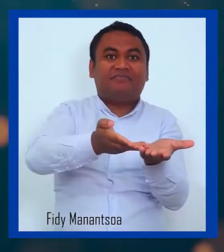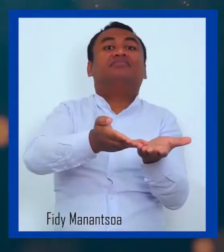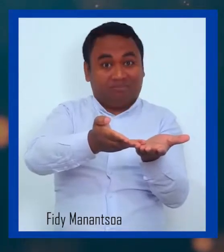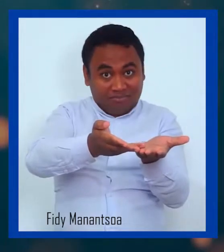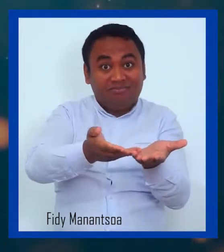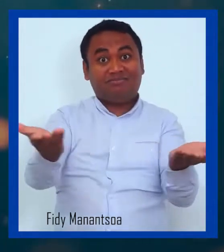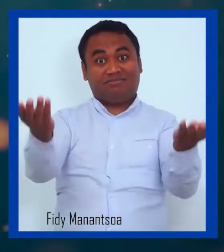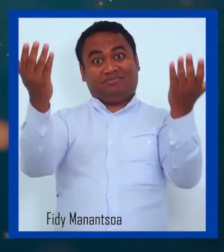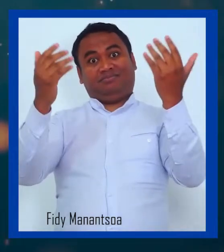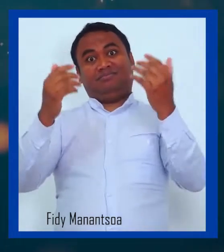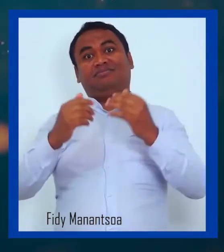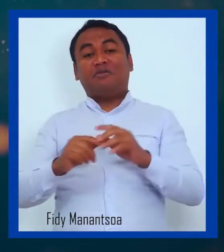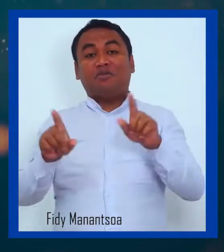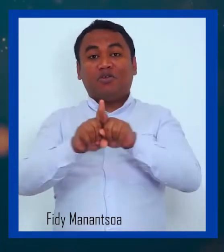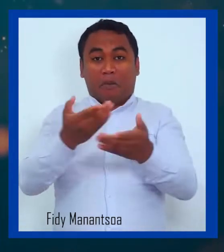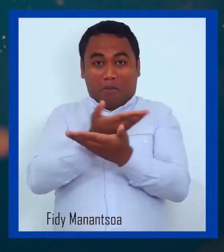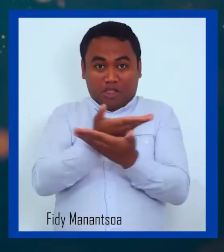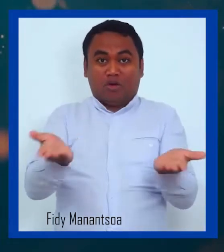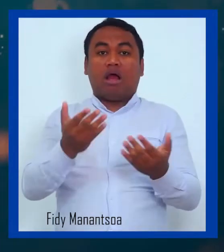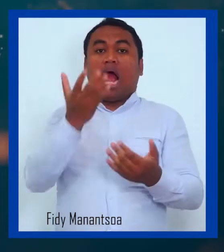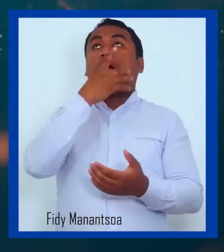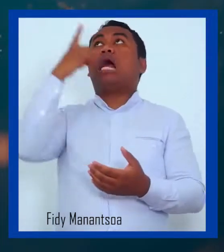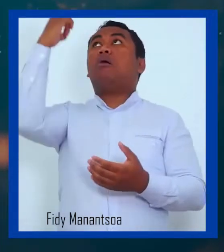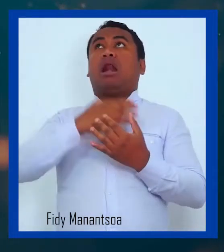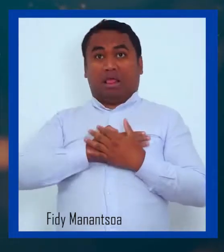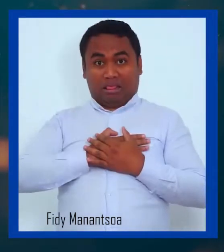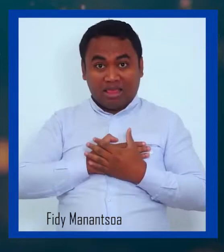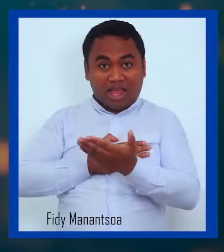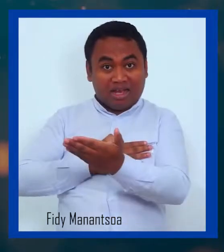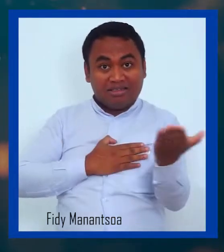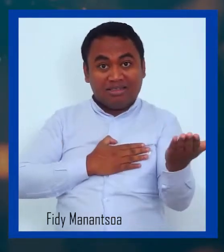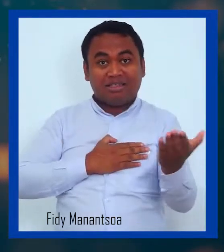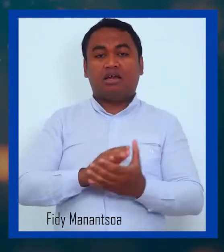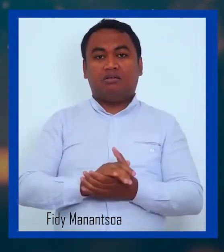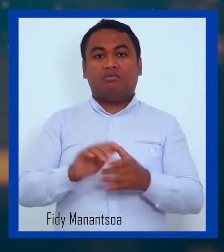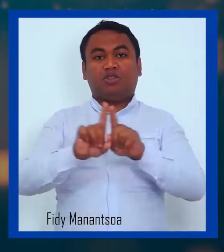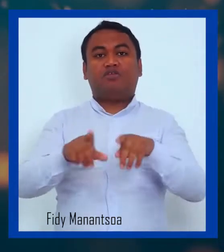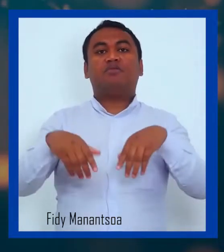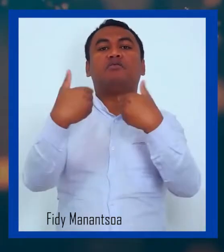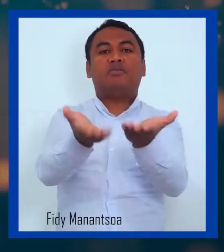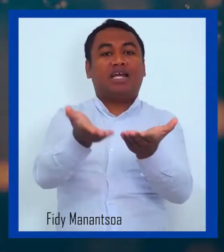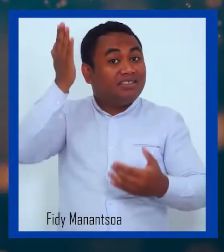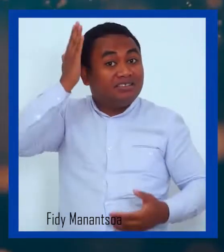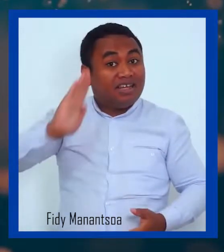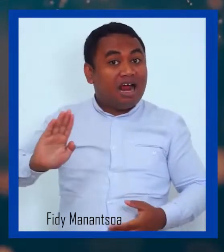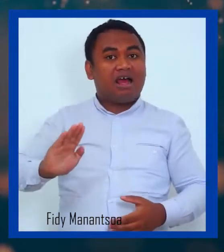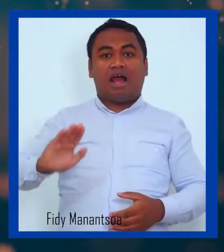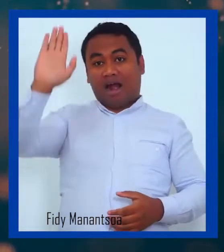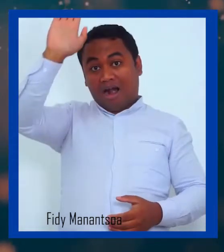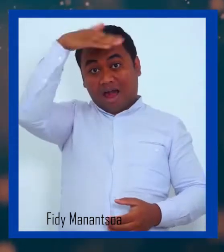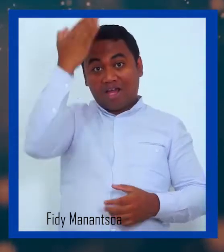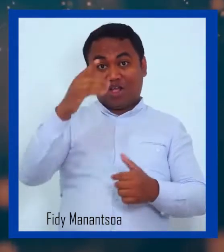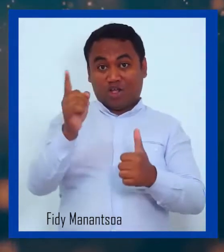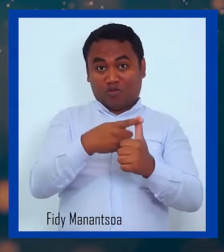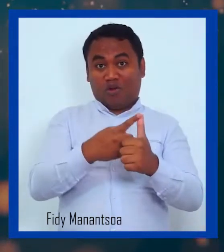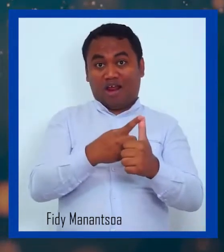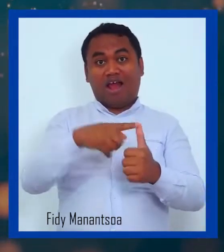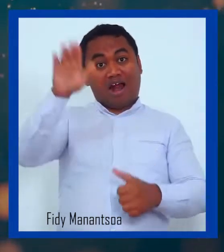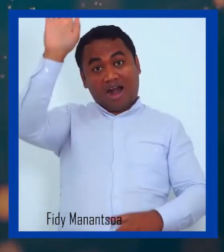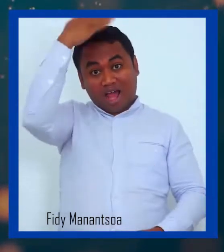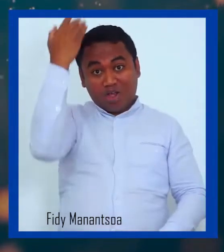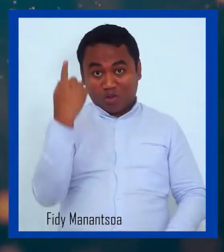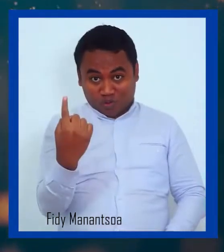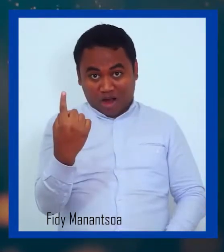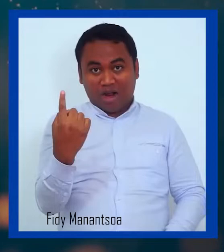hoe noporofon'Andriamanitra mihitsy zany fa tena tiantsika izy. Dia nomeny ny zanany, nalefan'ilay zanany lahy tokana